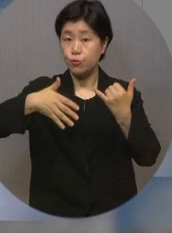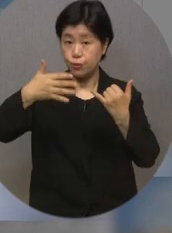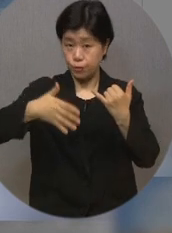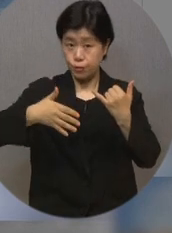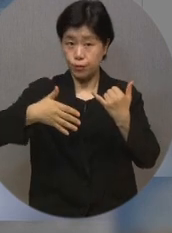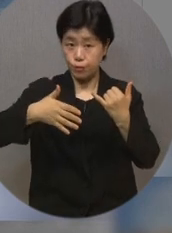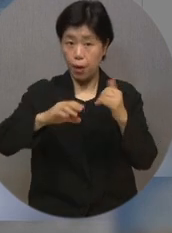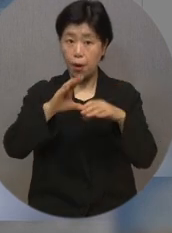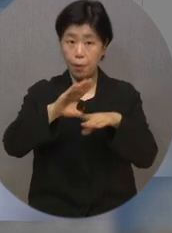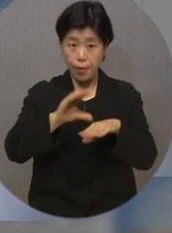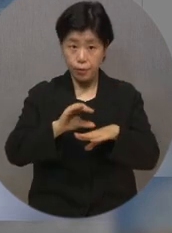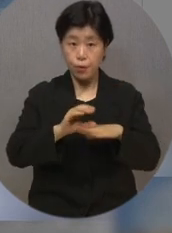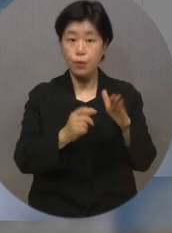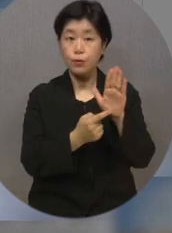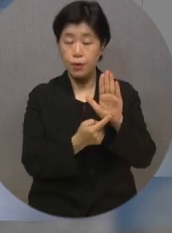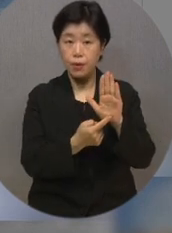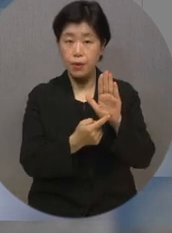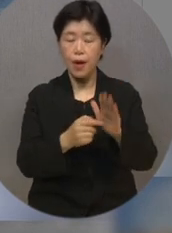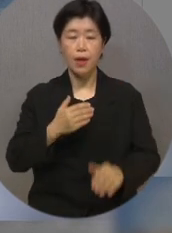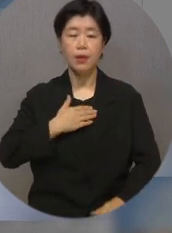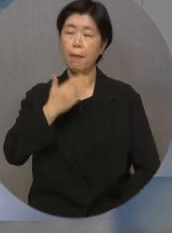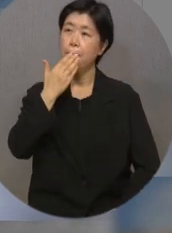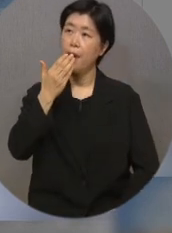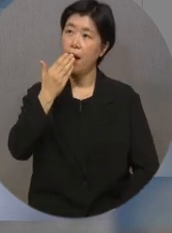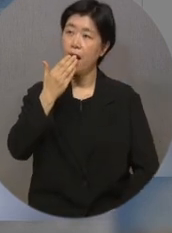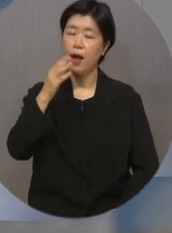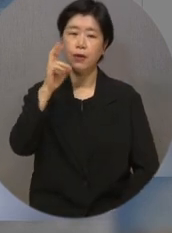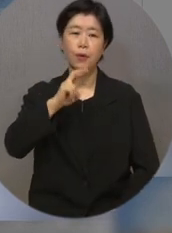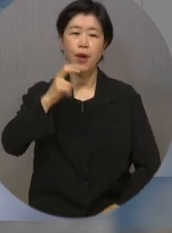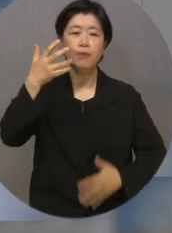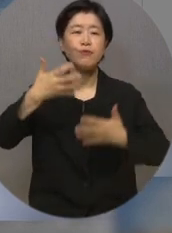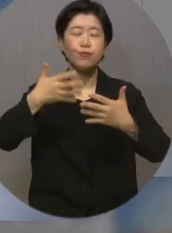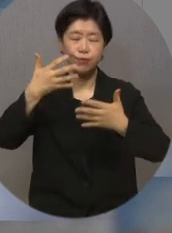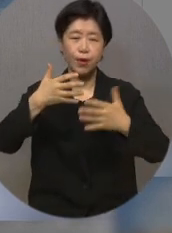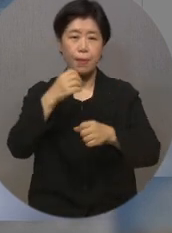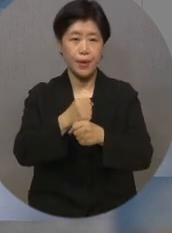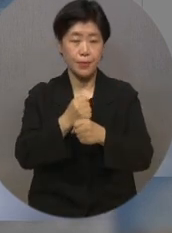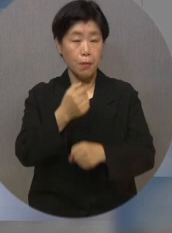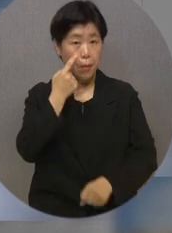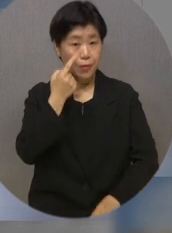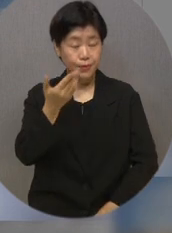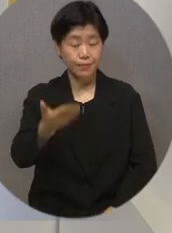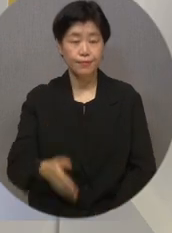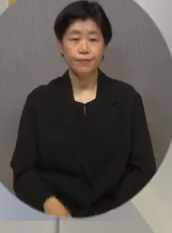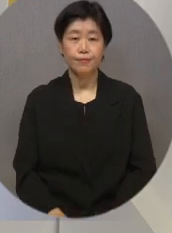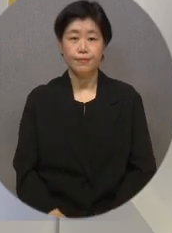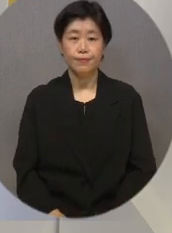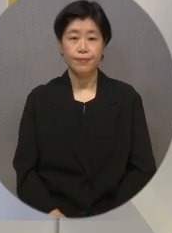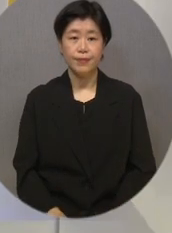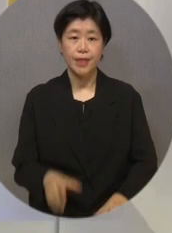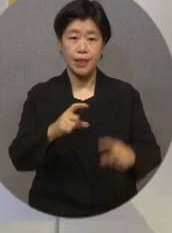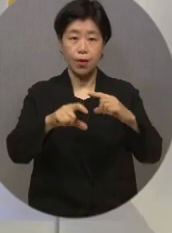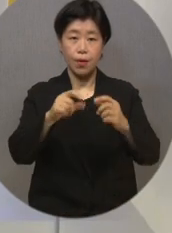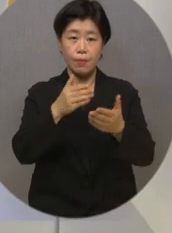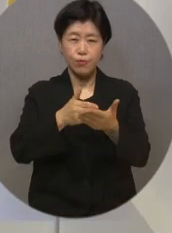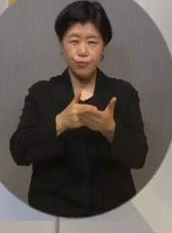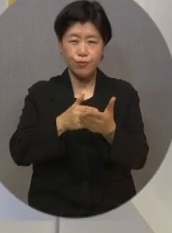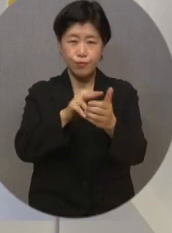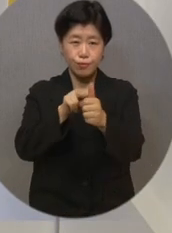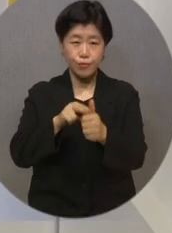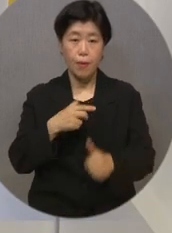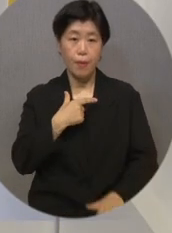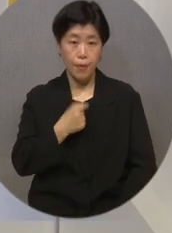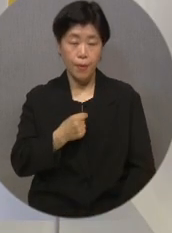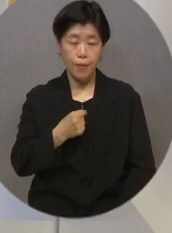타이틀곡 난 할 수 있어 뮤직비디오를 함께 만나볼 수 있다고 말했습니다 더 자세한 뉴스는